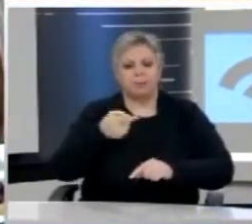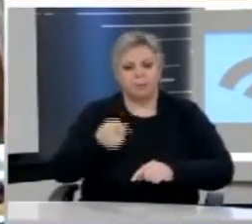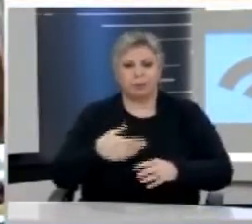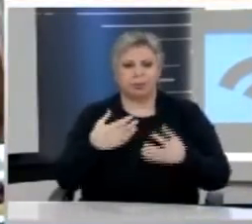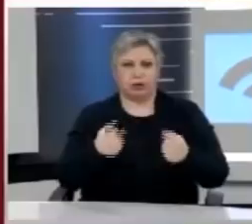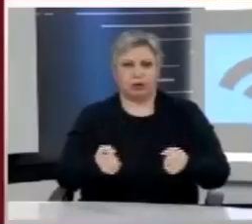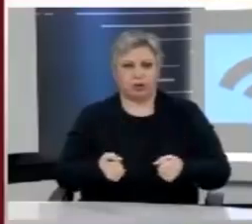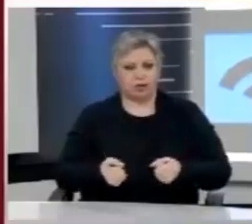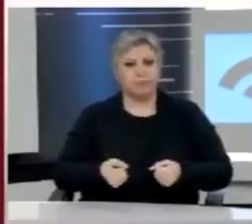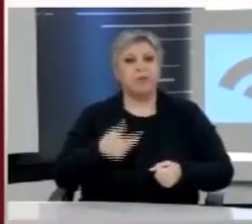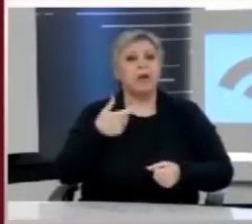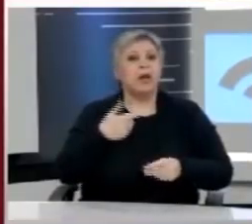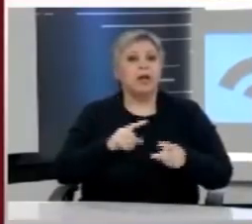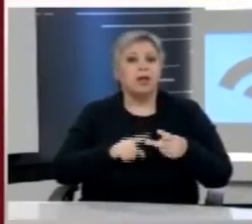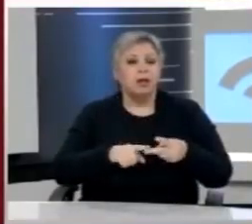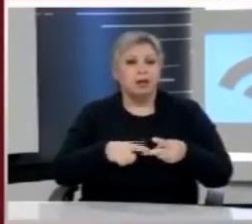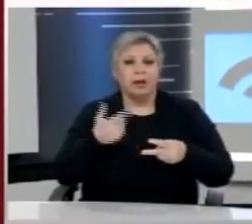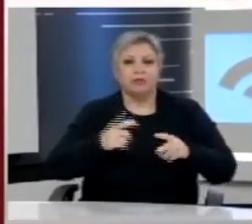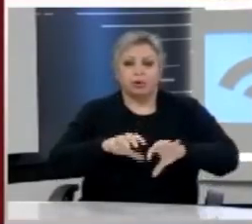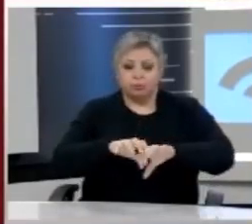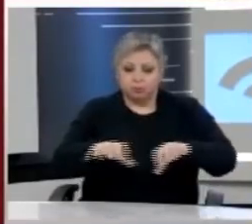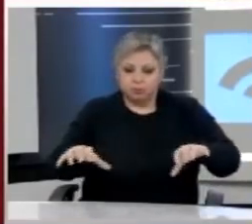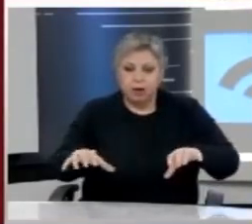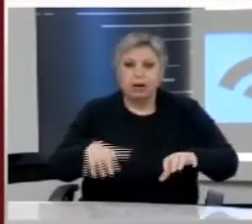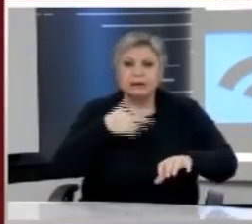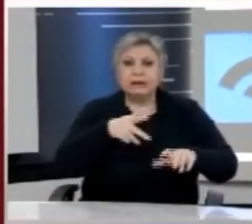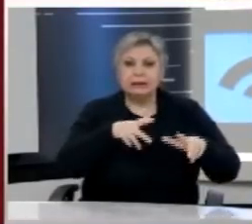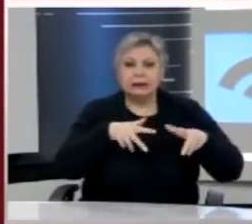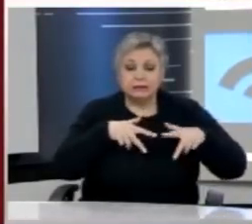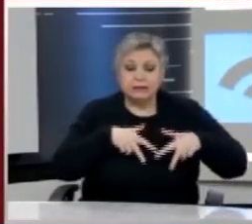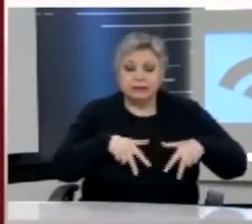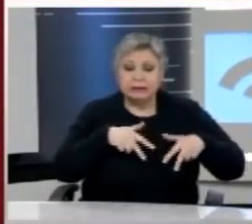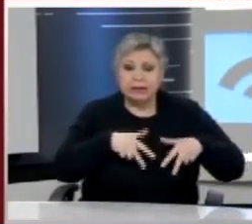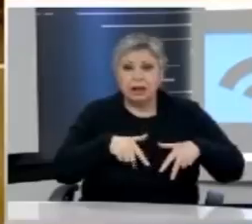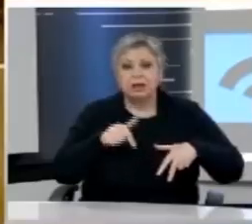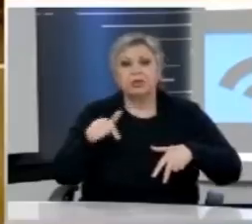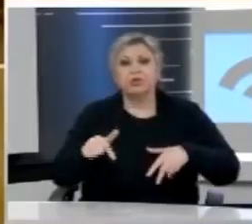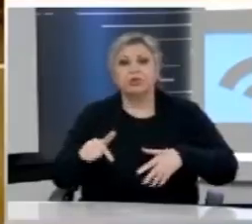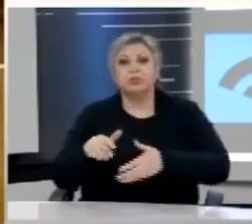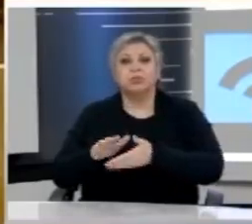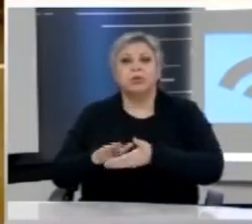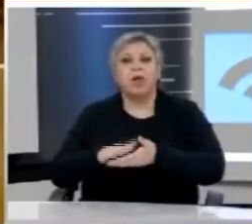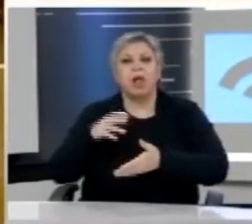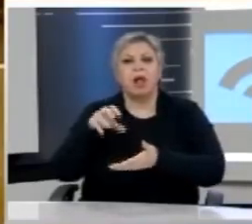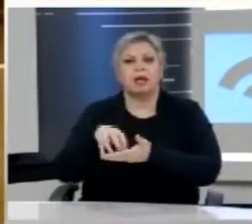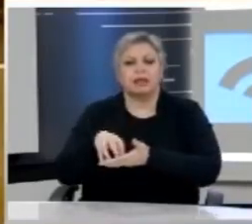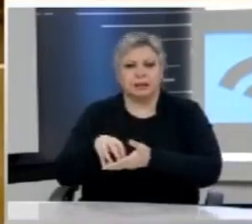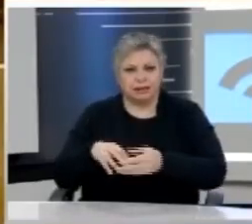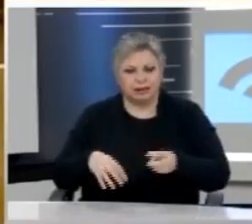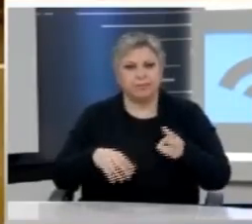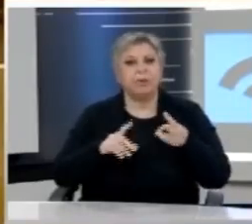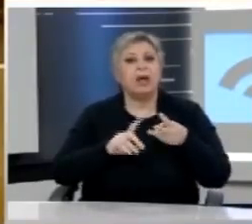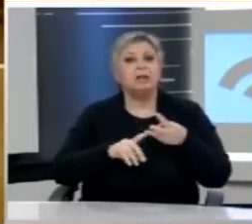πλήρης διαχωρισμός κράτους-εκκλησίας. Η πλήρης κατάργηση του άρθρου 86 περί ευθύνης